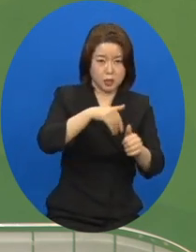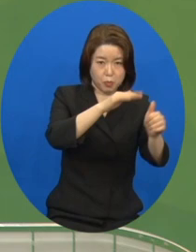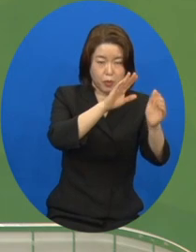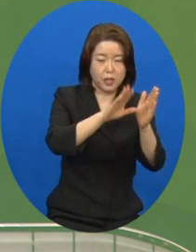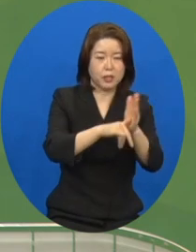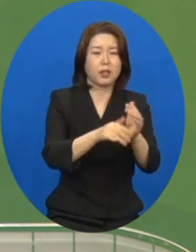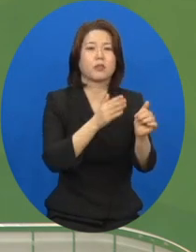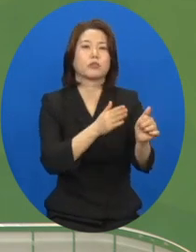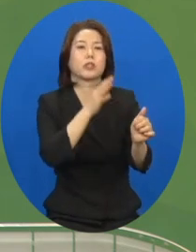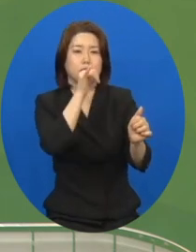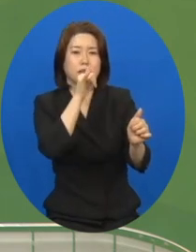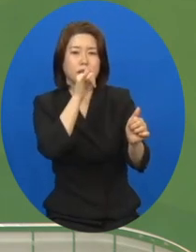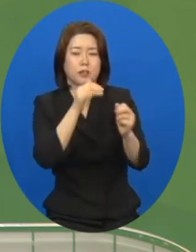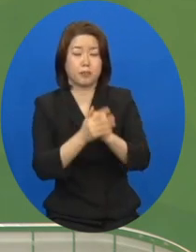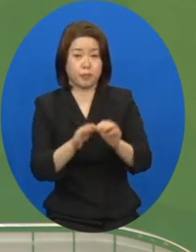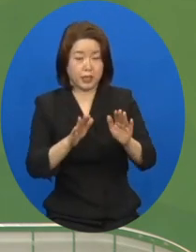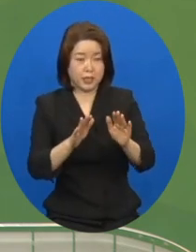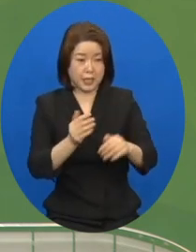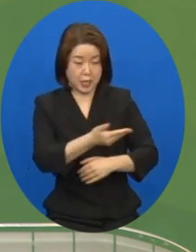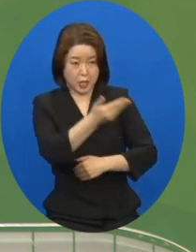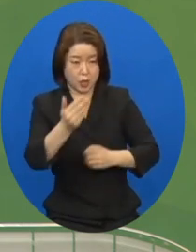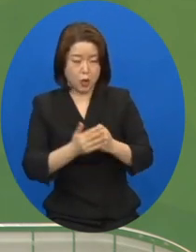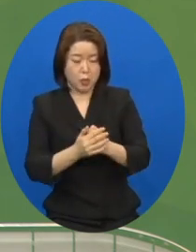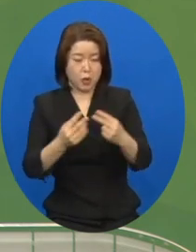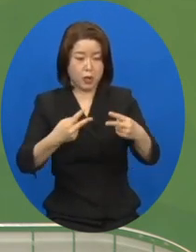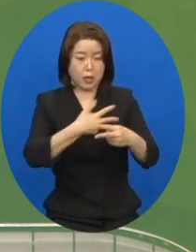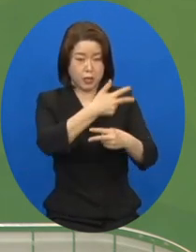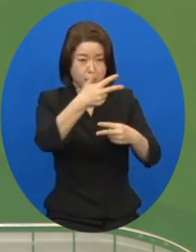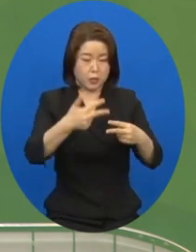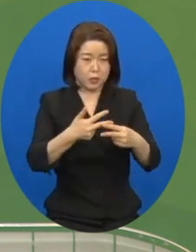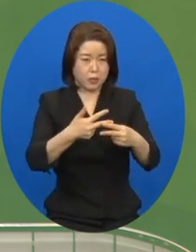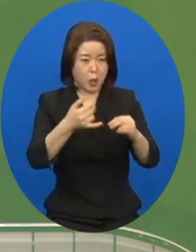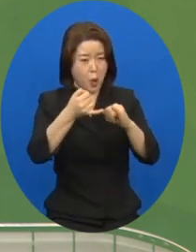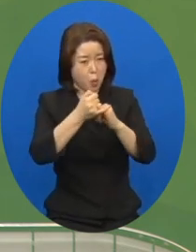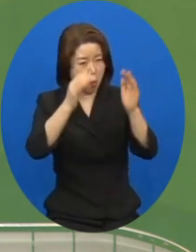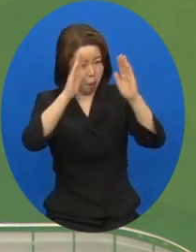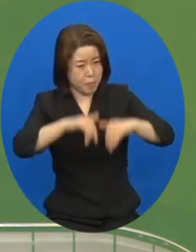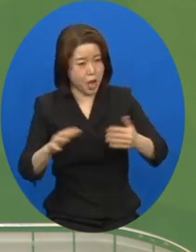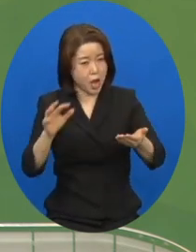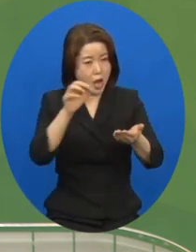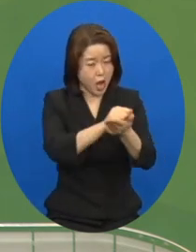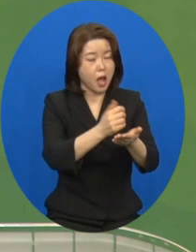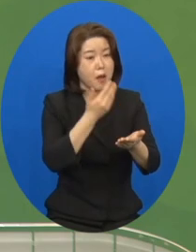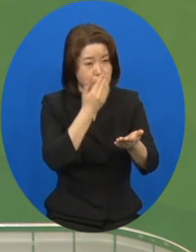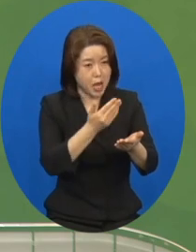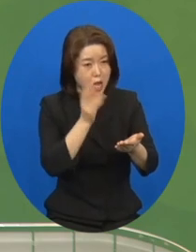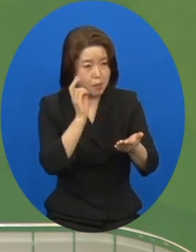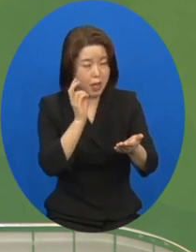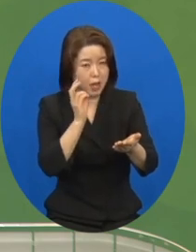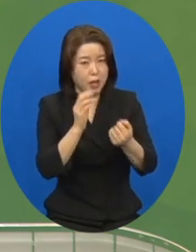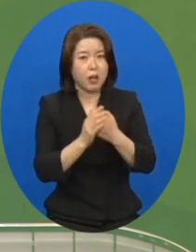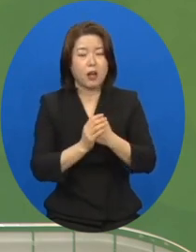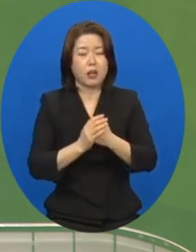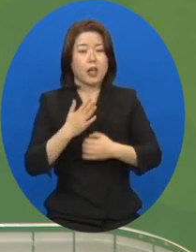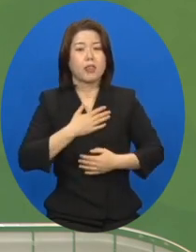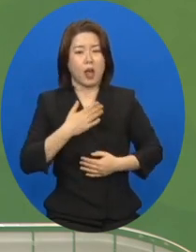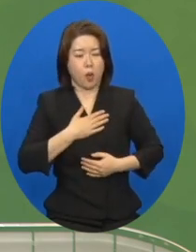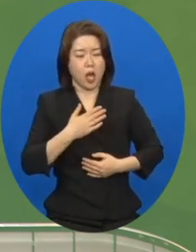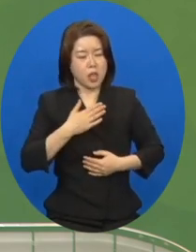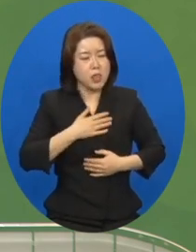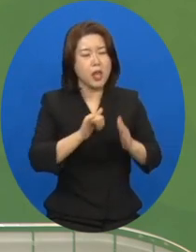부탁합니다. 이제 당신들이 여리고성을 반드시 무너뜨리고 점령할 텐데 우리와 우리